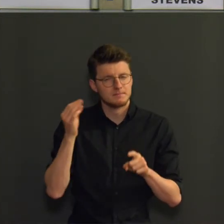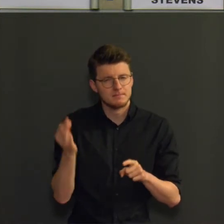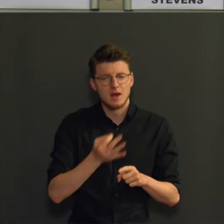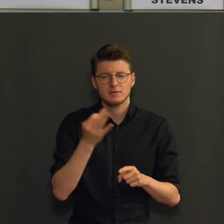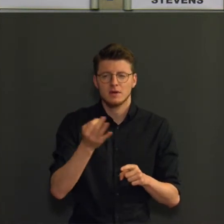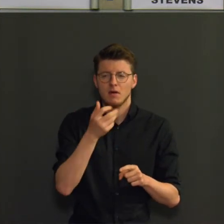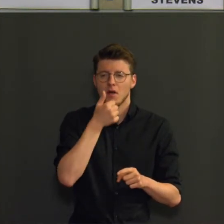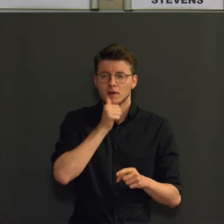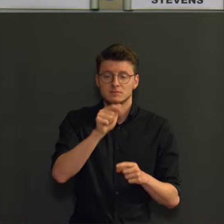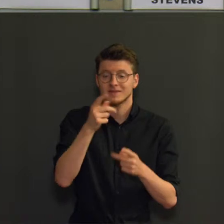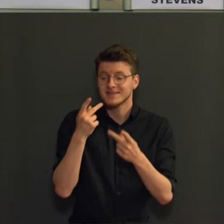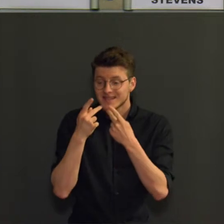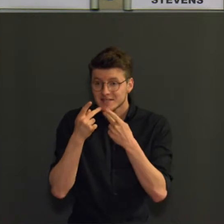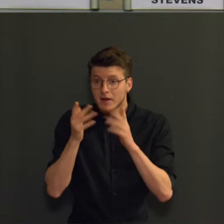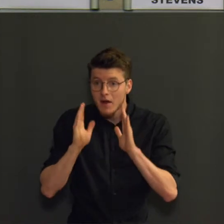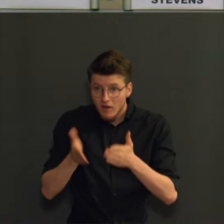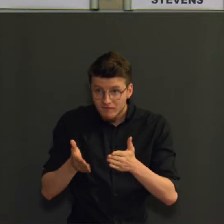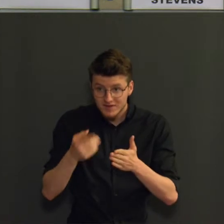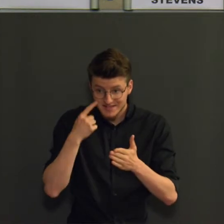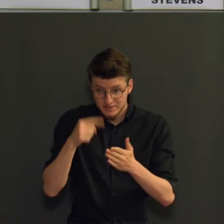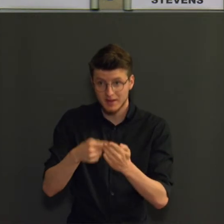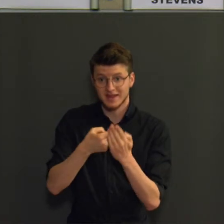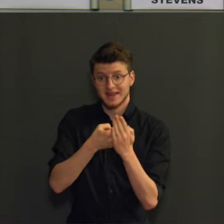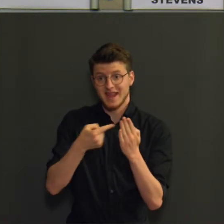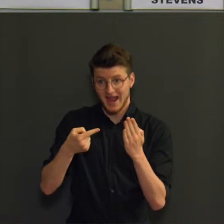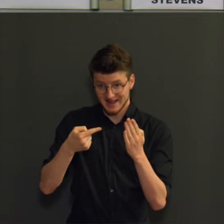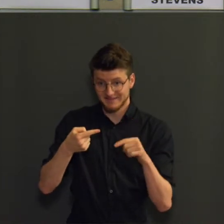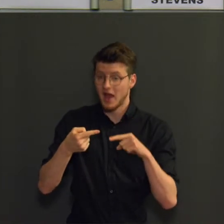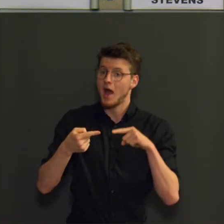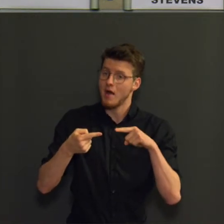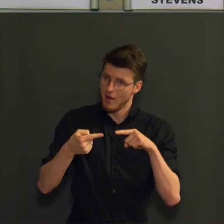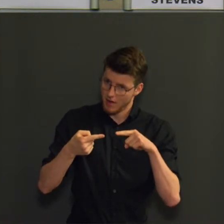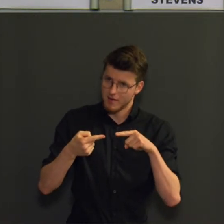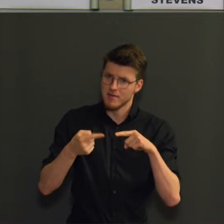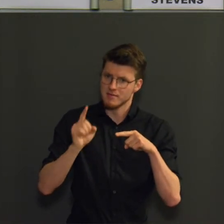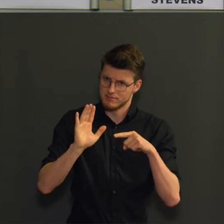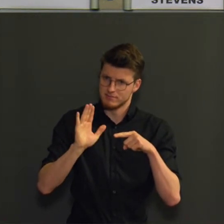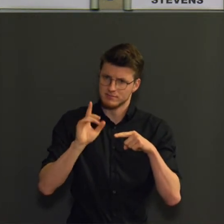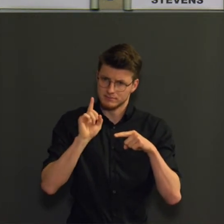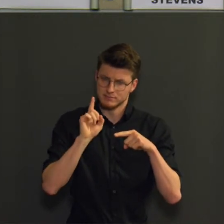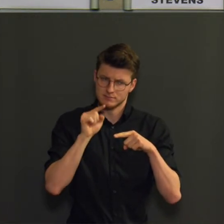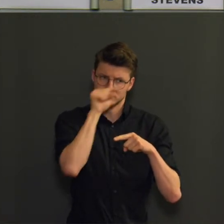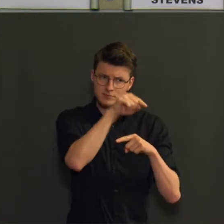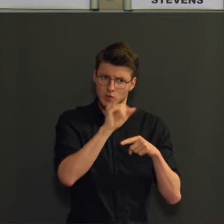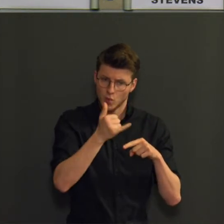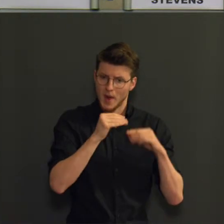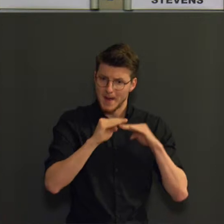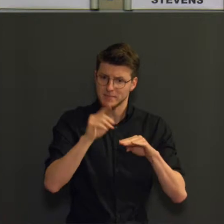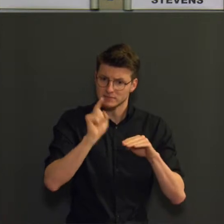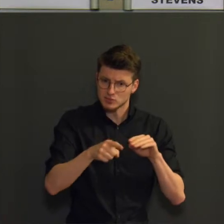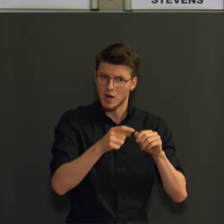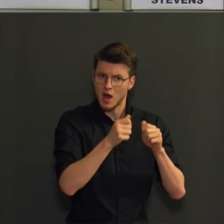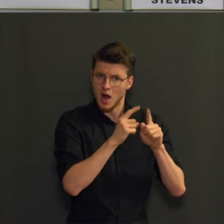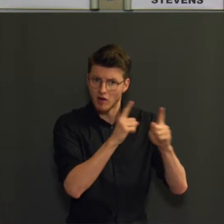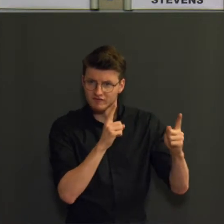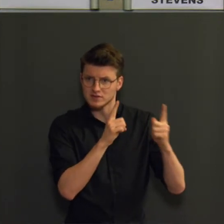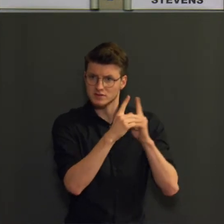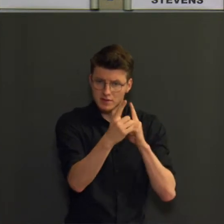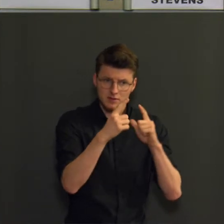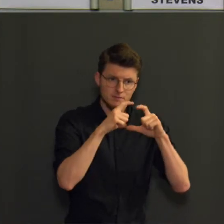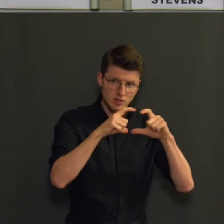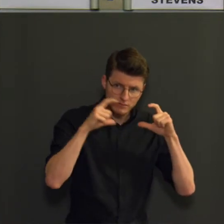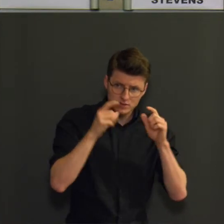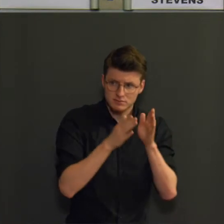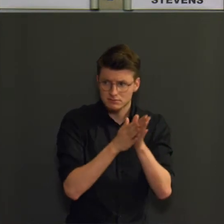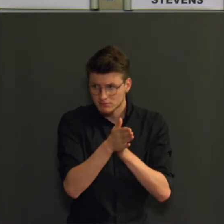om de beschermingsmaatregelen te blijven respecteren. Het afstand bewaren, het dragen van een mond-neusmasker, handen wassen, enzovoort,